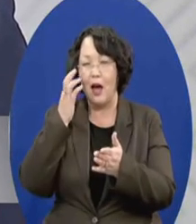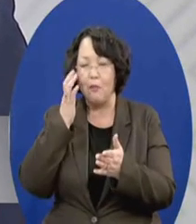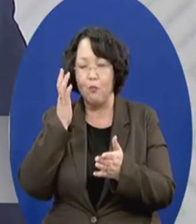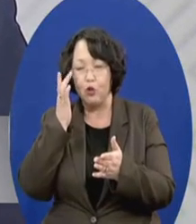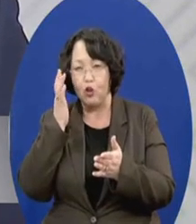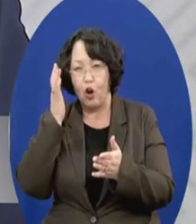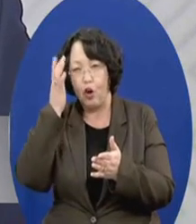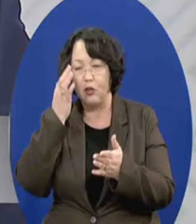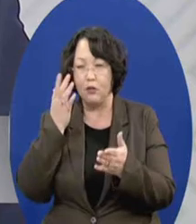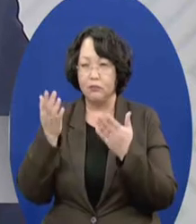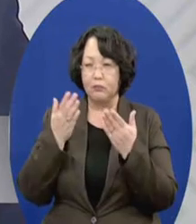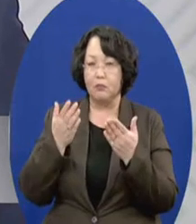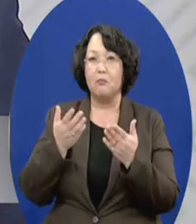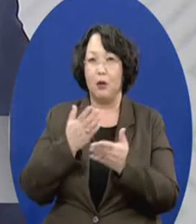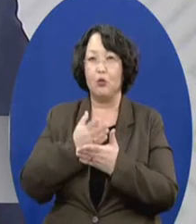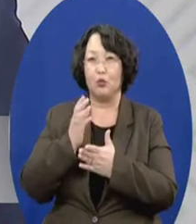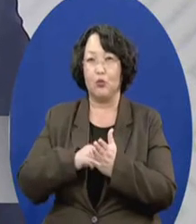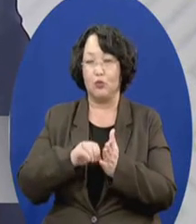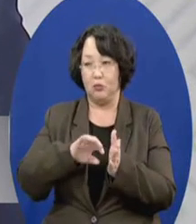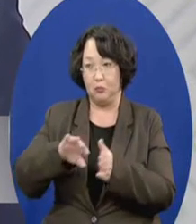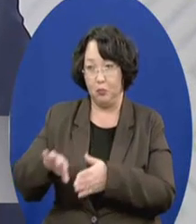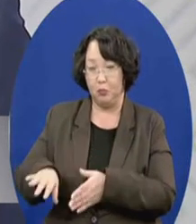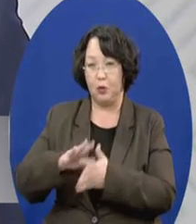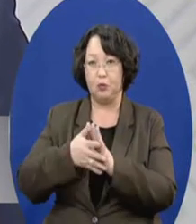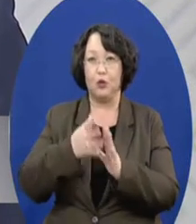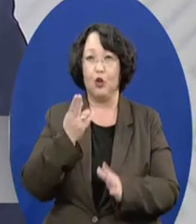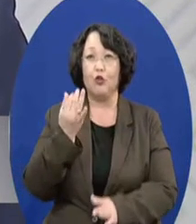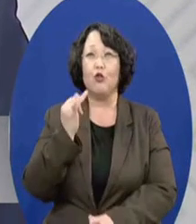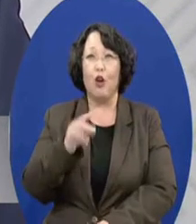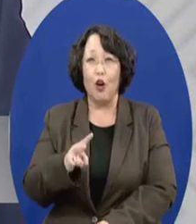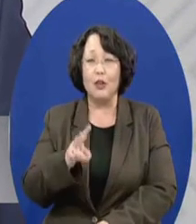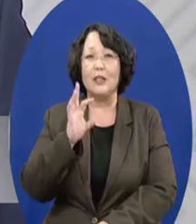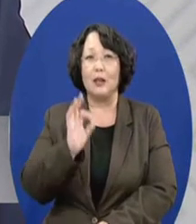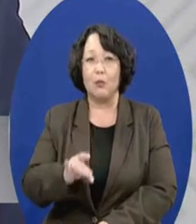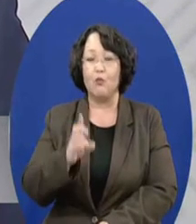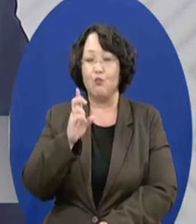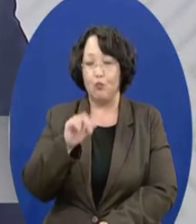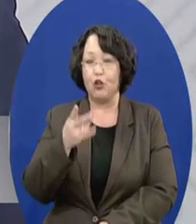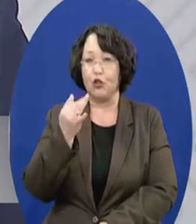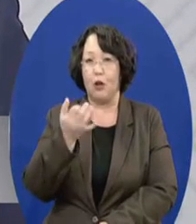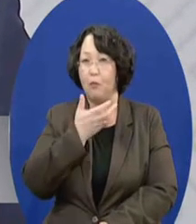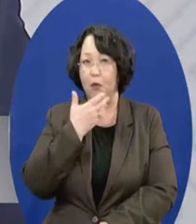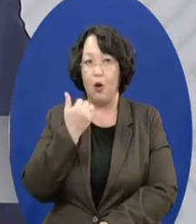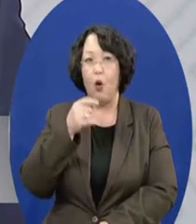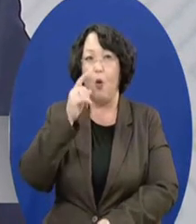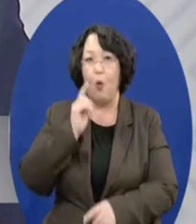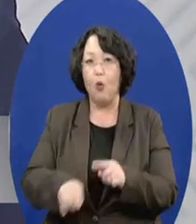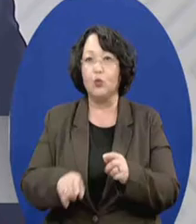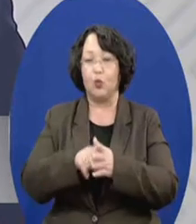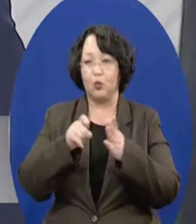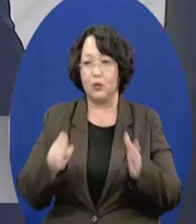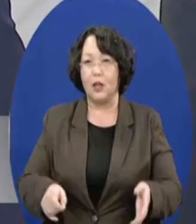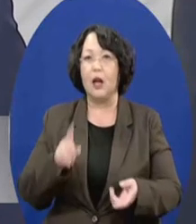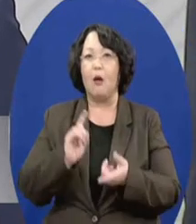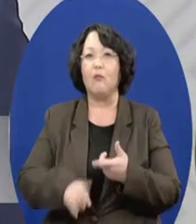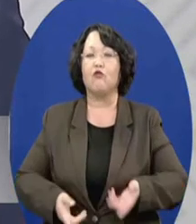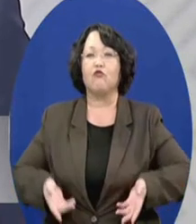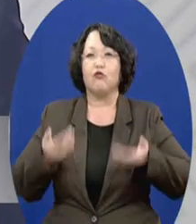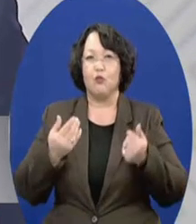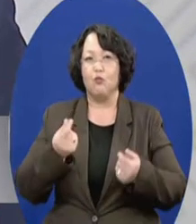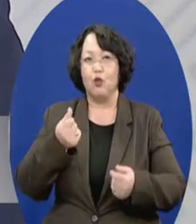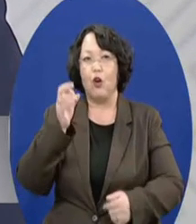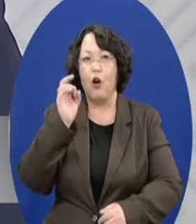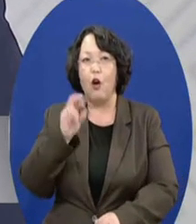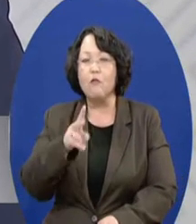валютын ард ямар ч бодит үнс нь багхгүй. Юу байгаа вэ гэхээр түргэн хугацаанд амар хэлбэр аргаар мөнгө олох гэсэн хүмүүсийн